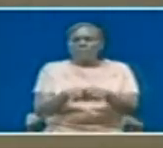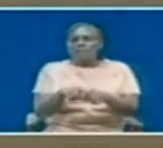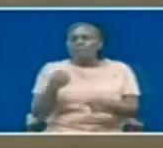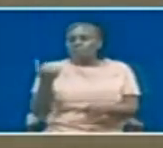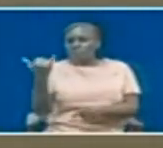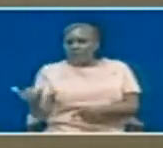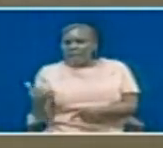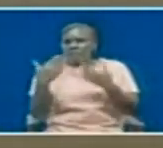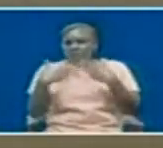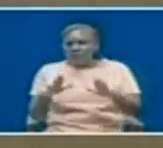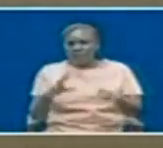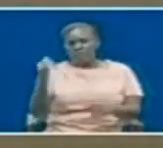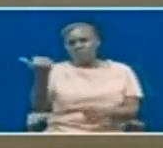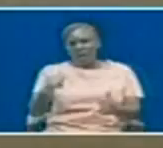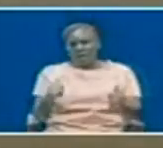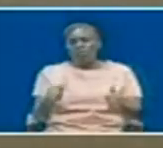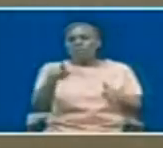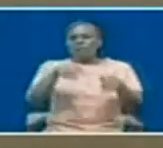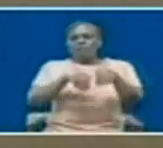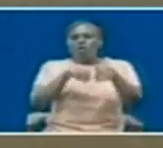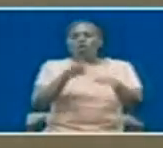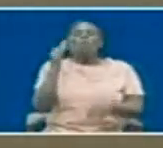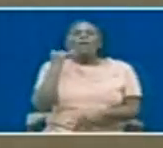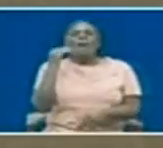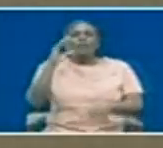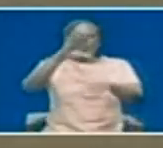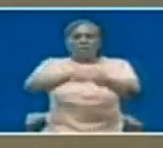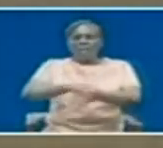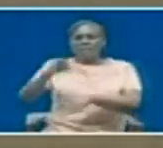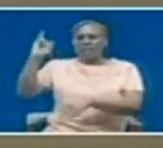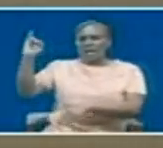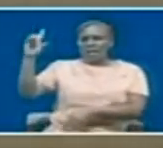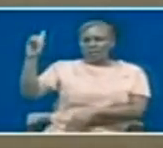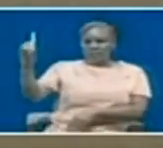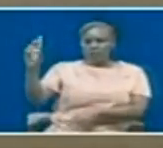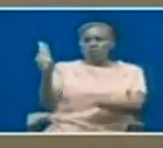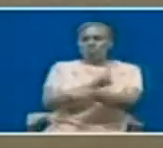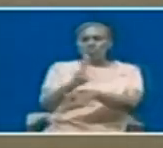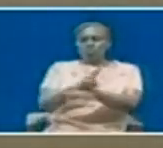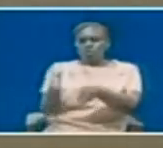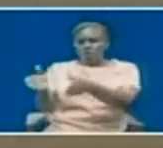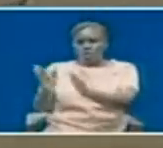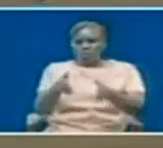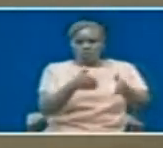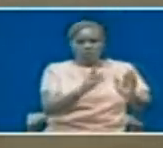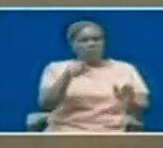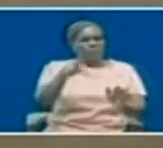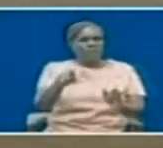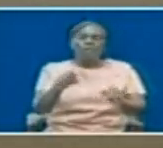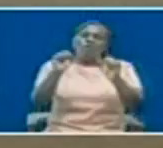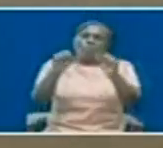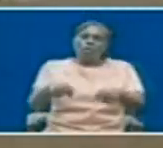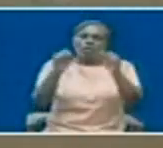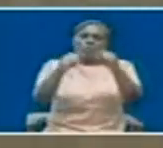hajakamilisha masomo, ameamua kuandamana na mamake kutafuta kitambulisho, kuitumia fursa hii ambayo hawajui